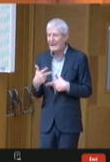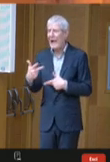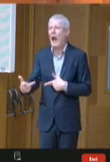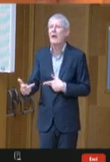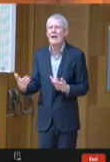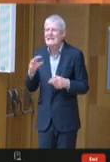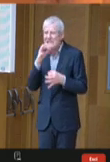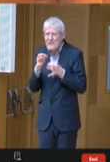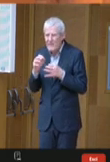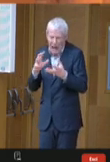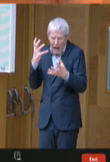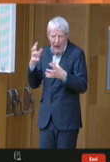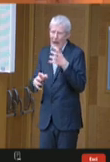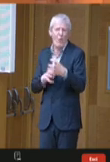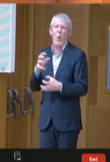rivoluzione,